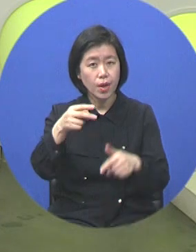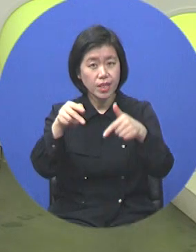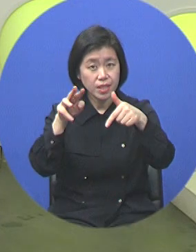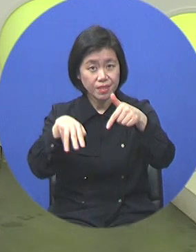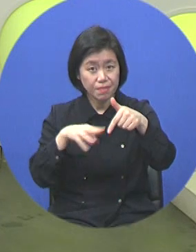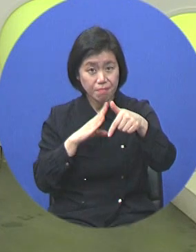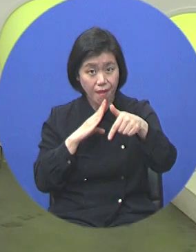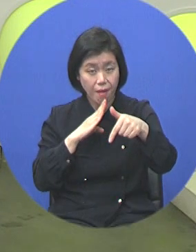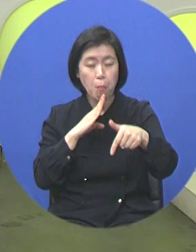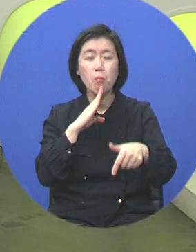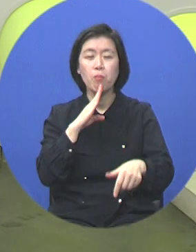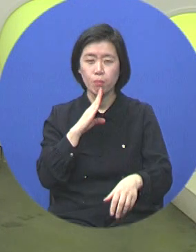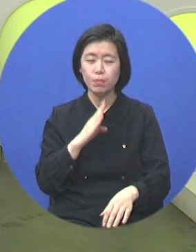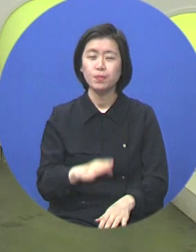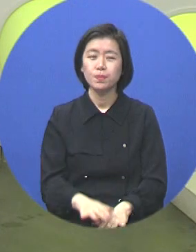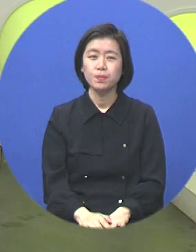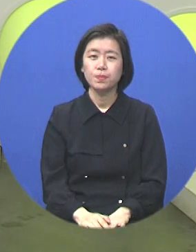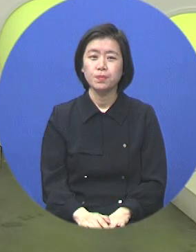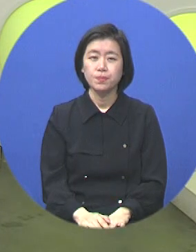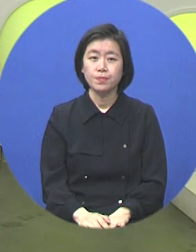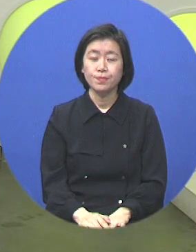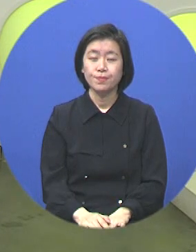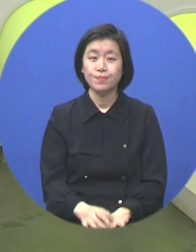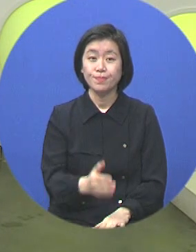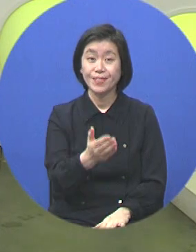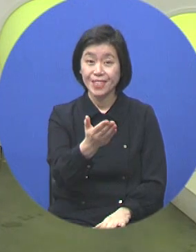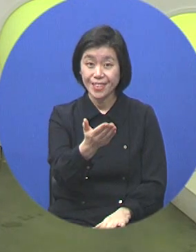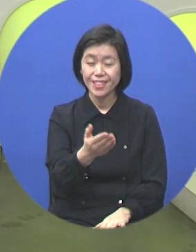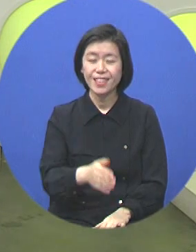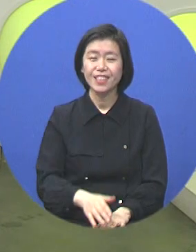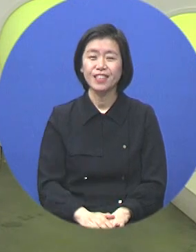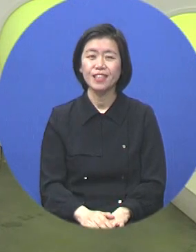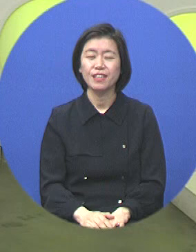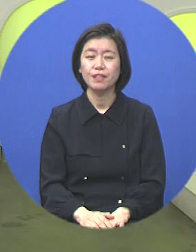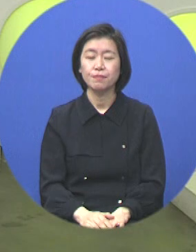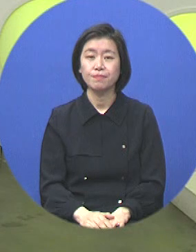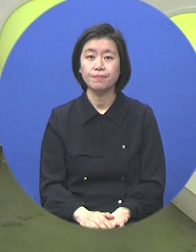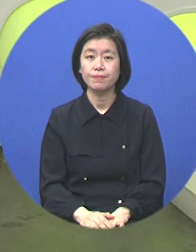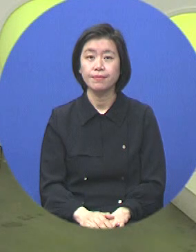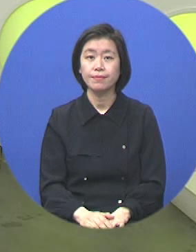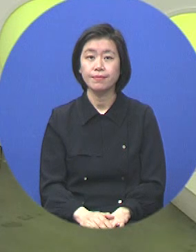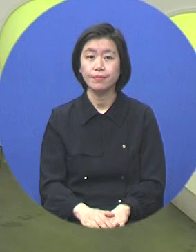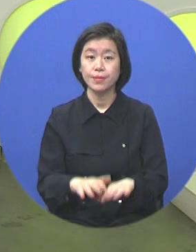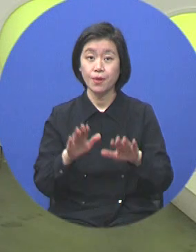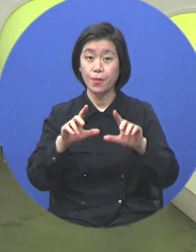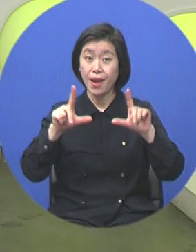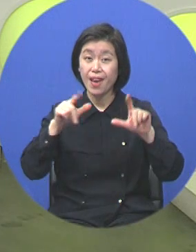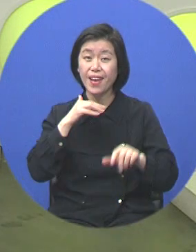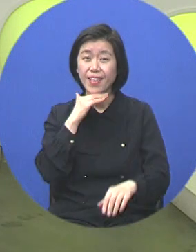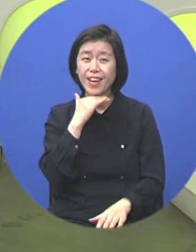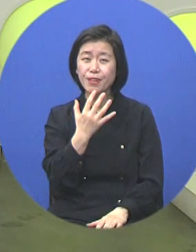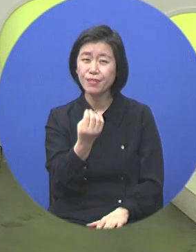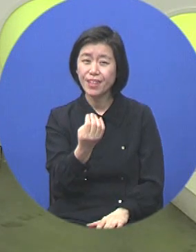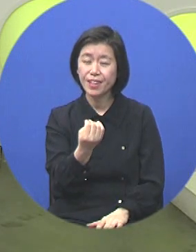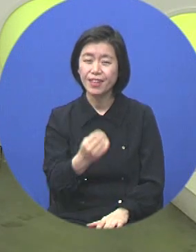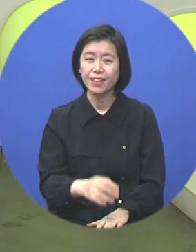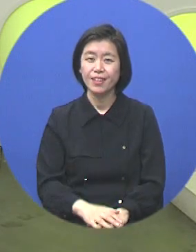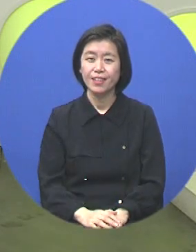반갑습니다. 자, 우리 최규옥 여사님은 지금 올해 몇 학년 몇